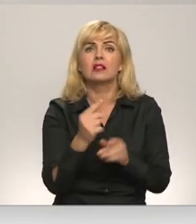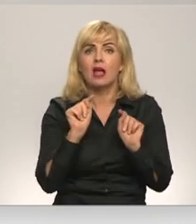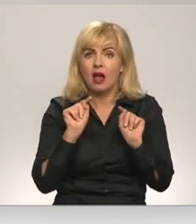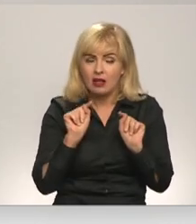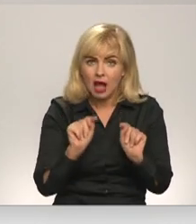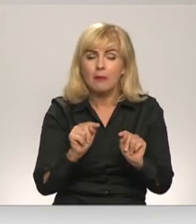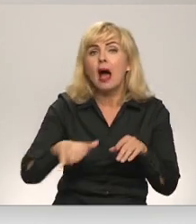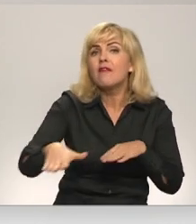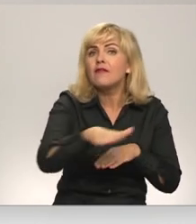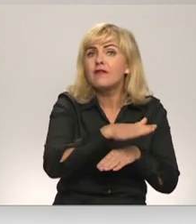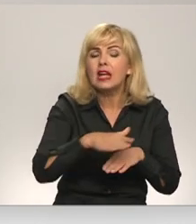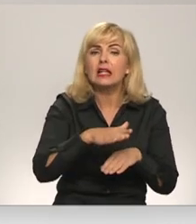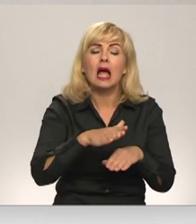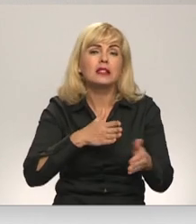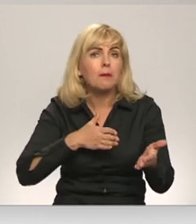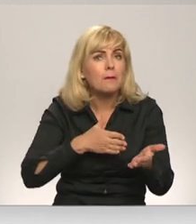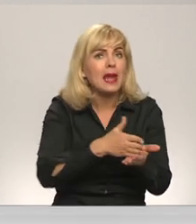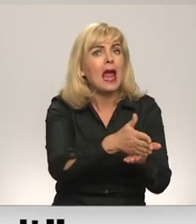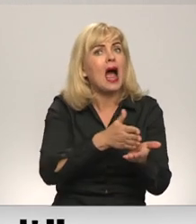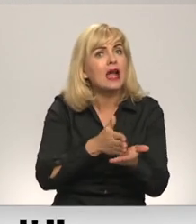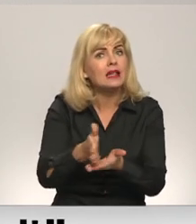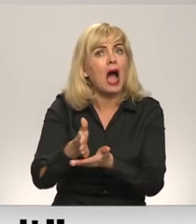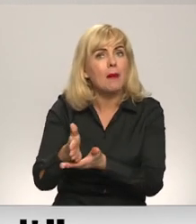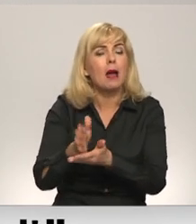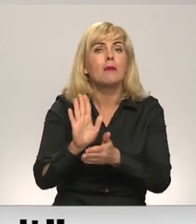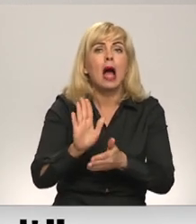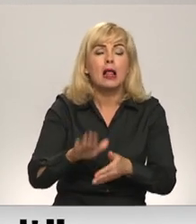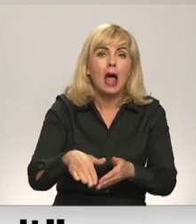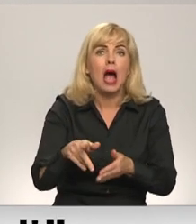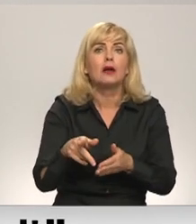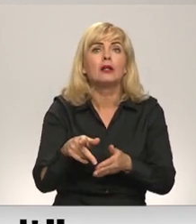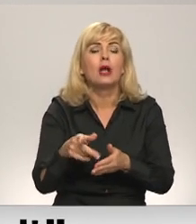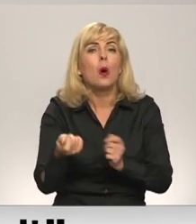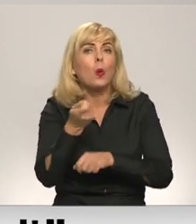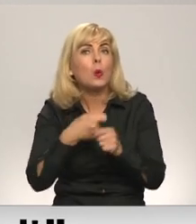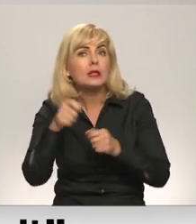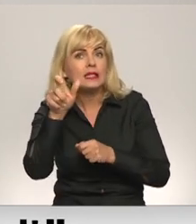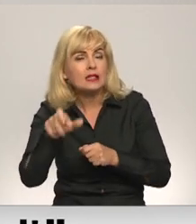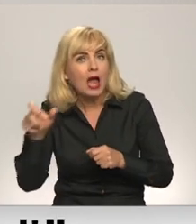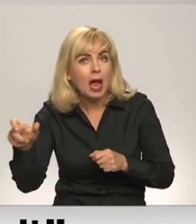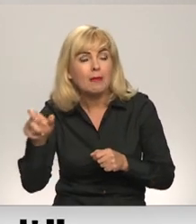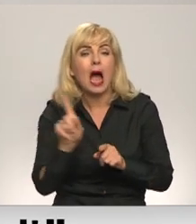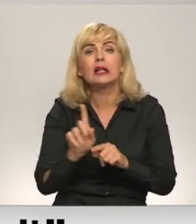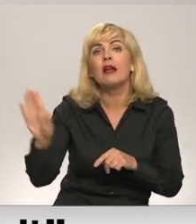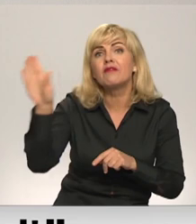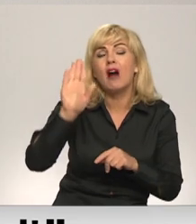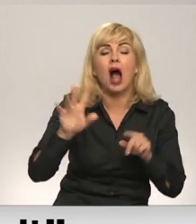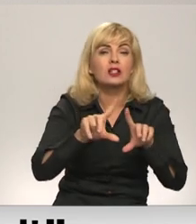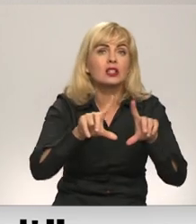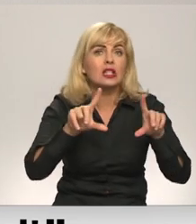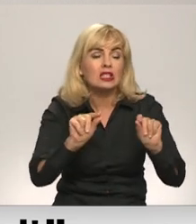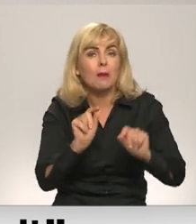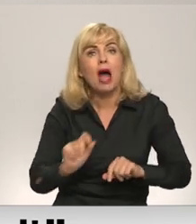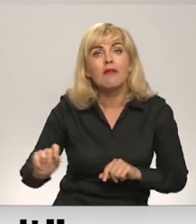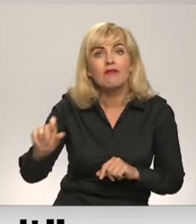pievērsties vides pieejamībai. Un lai uzņēmēji arī valsts iestādes arī